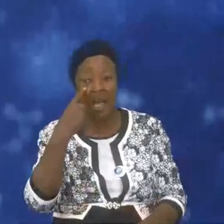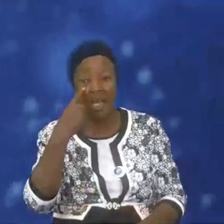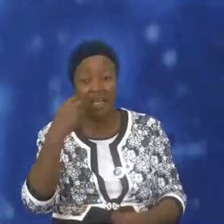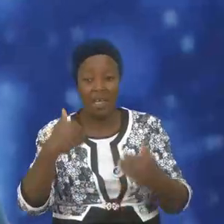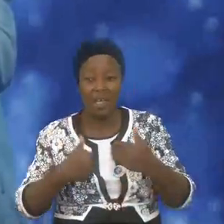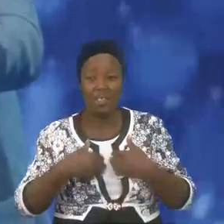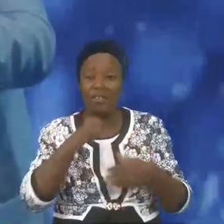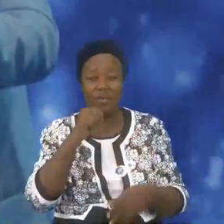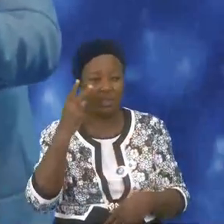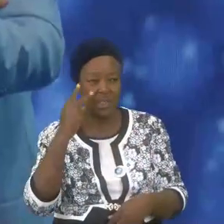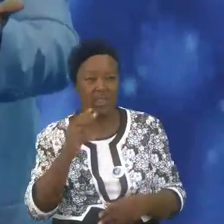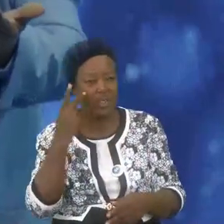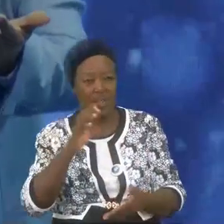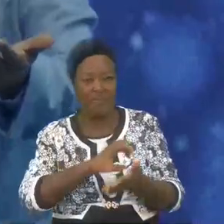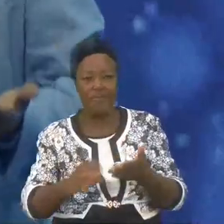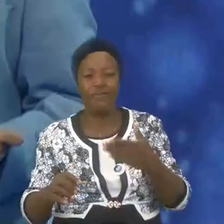L'œil n'a point vu.